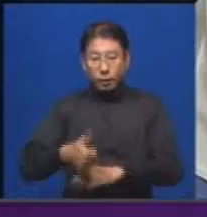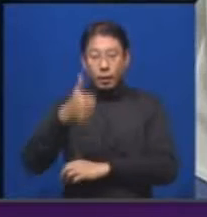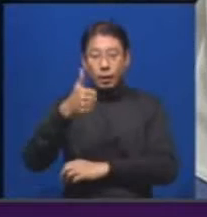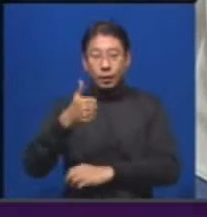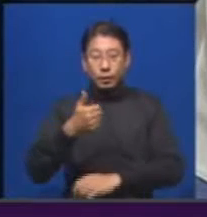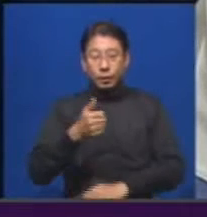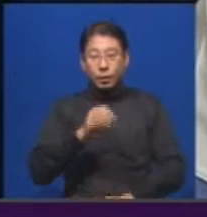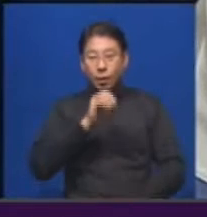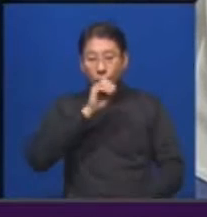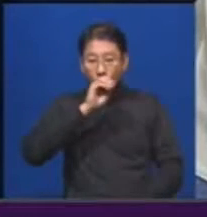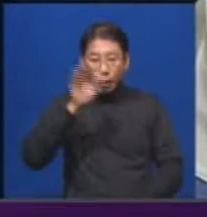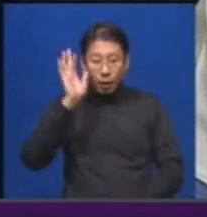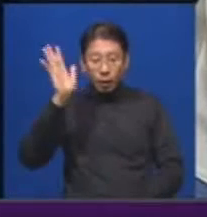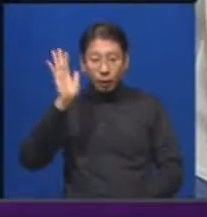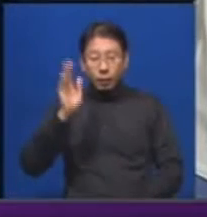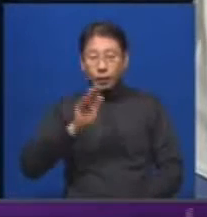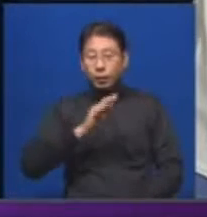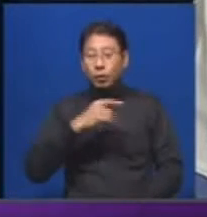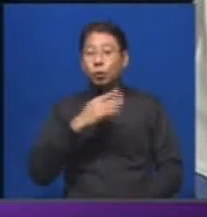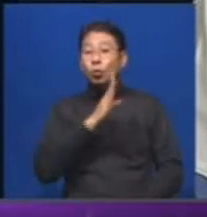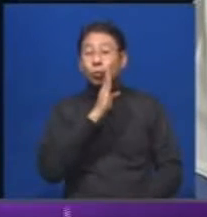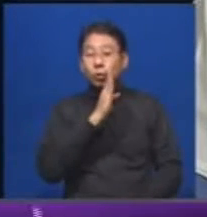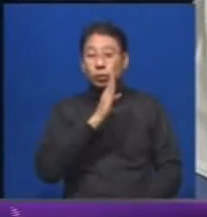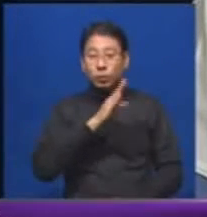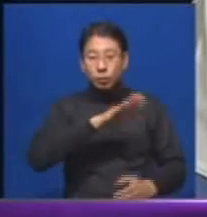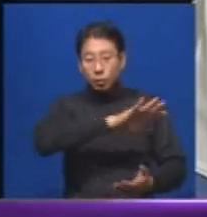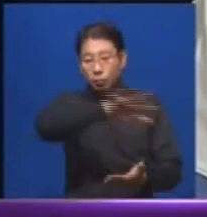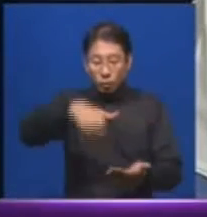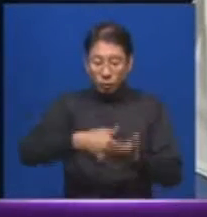ากทุกฝ่ายยอมรับข้อเสนอผม